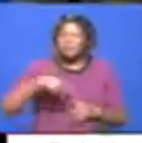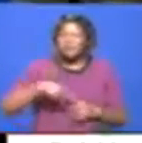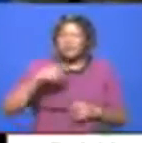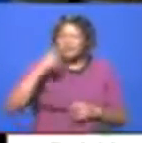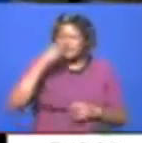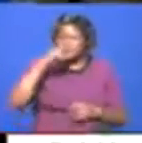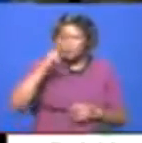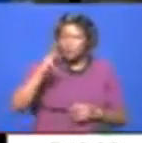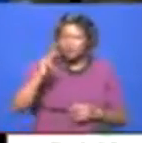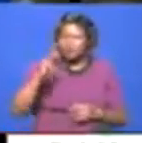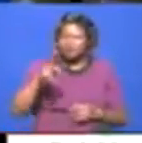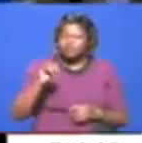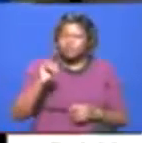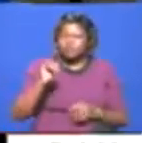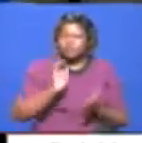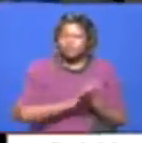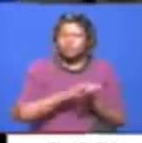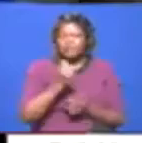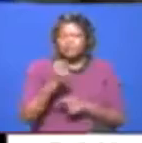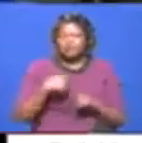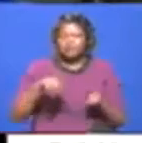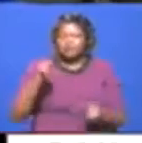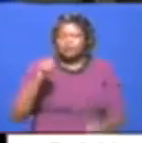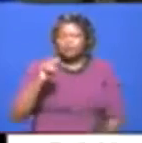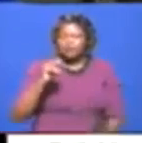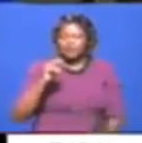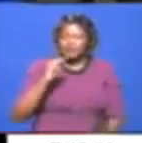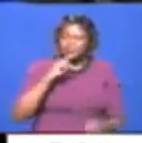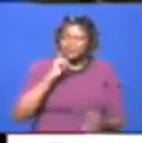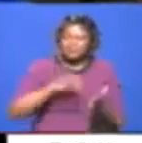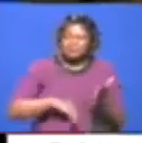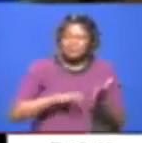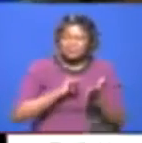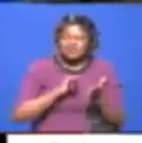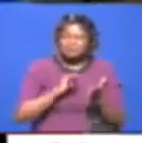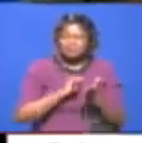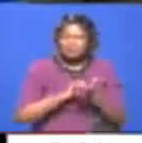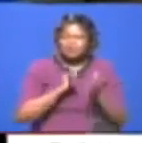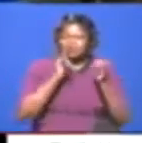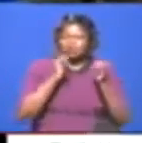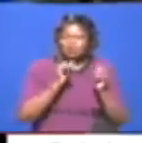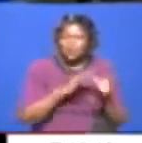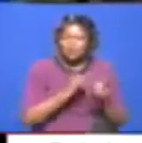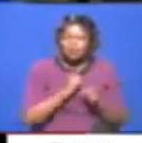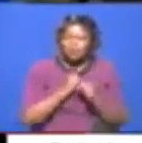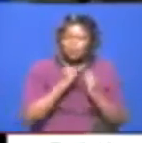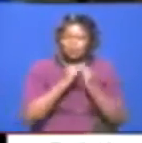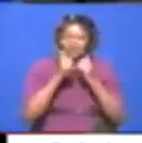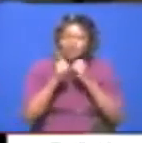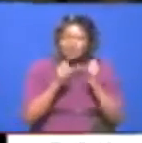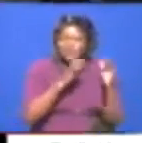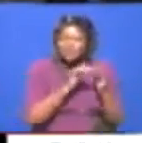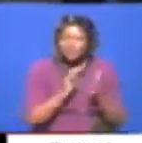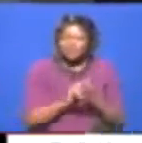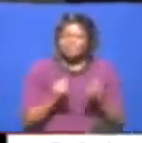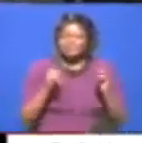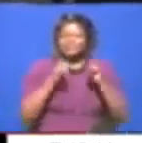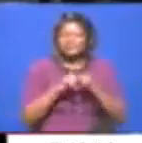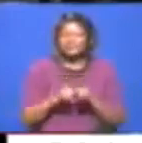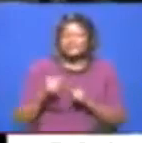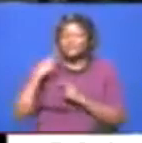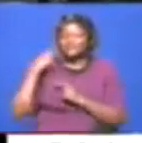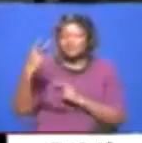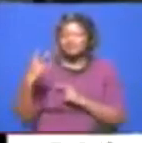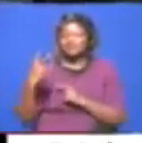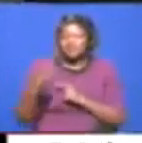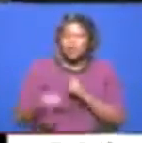na mwenzake wa Tongareni Eseli Simiyu wamesema chama hicho kipya kitashirikiana na vyama vingine vilivyo na maono sawia kubuni miungano kabla ya